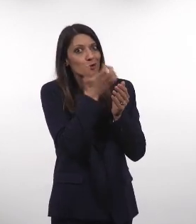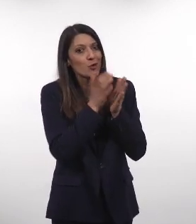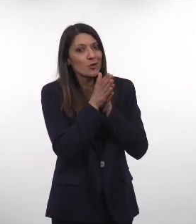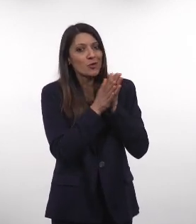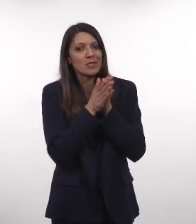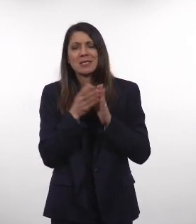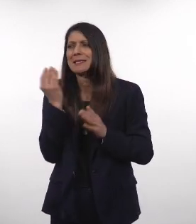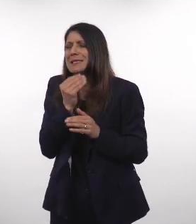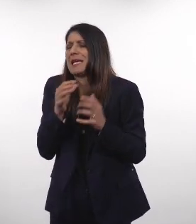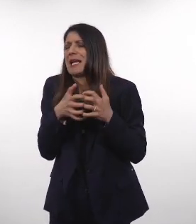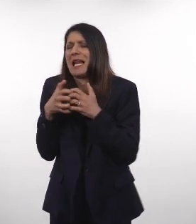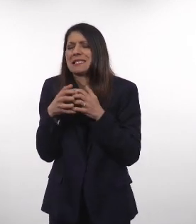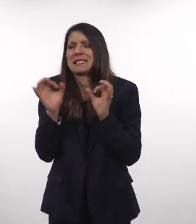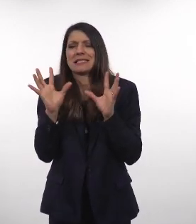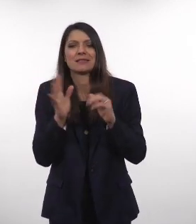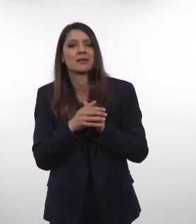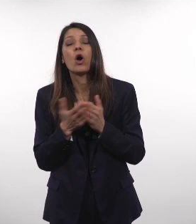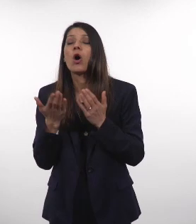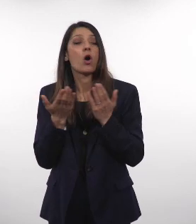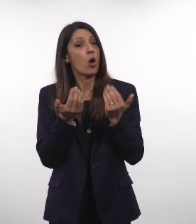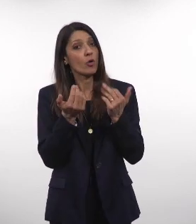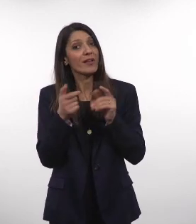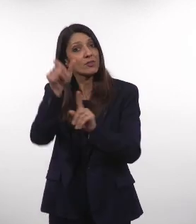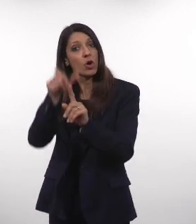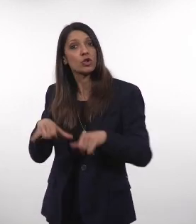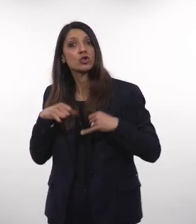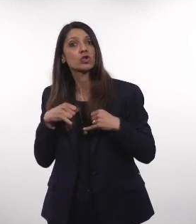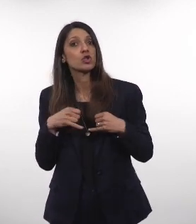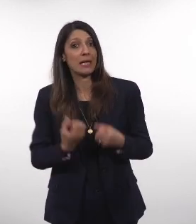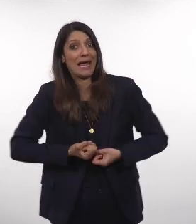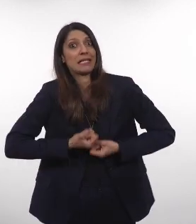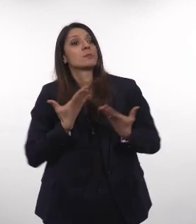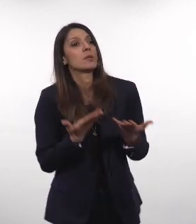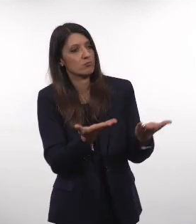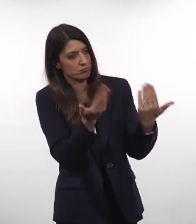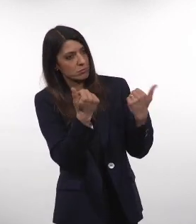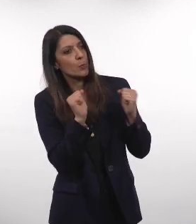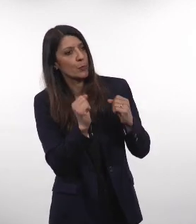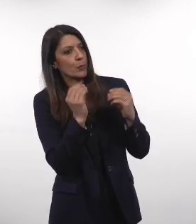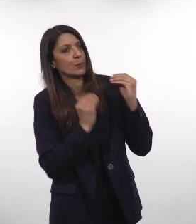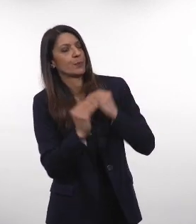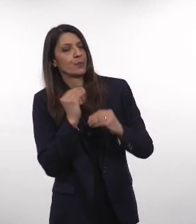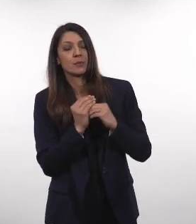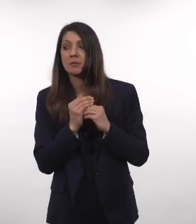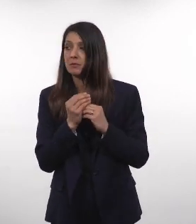C'est gelé glacé. Et je les- On attend que le jeune exprime son adhésion aux soins. C'est bon comme ça? C'est chaud. C'est